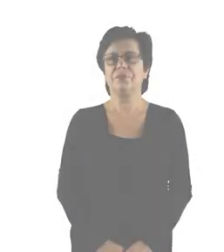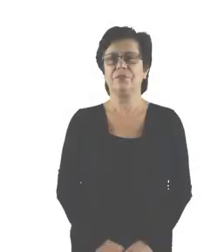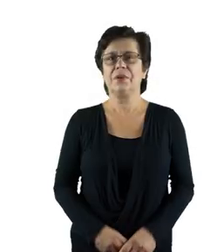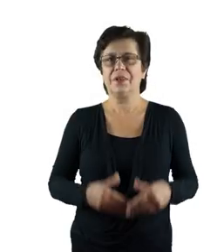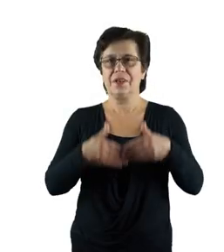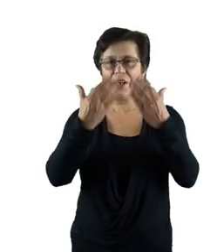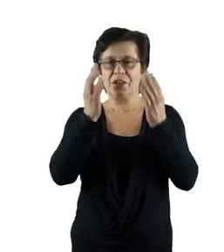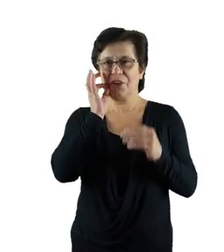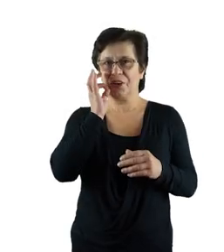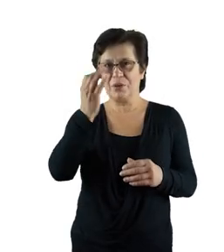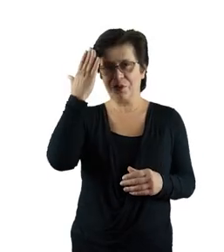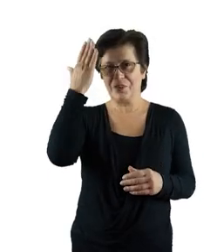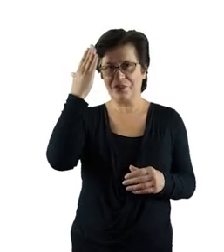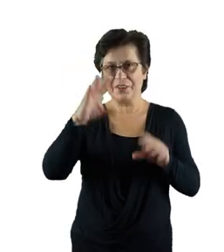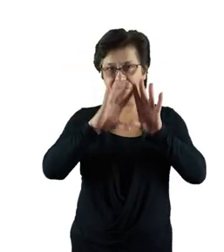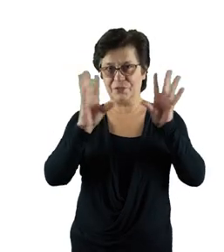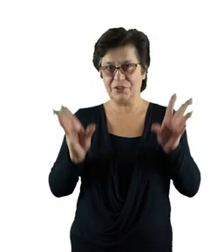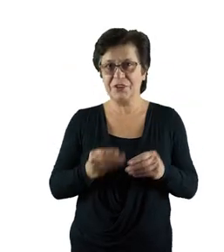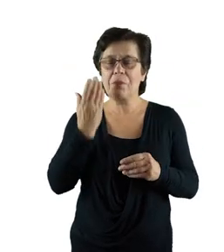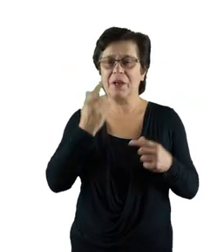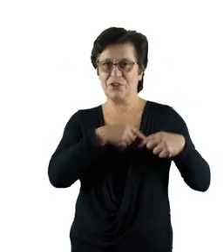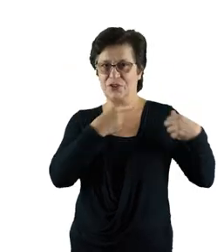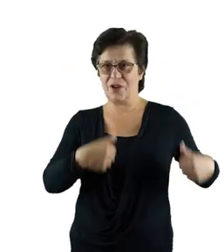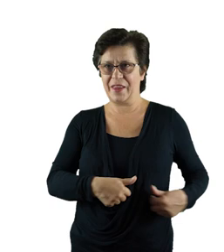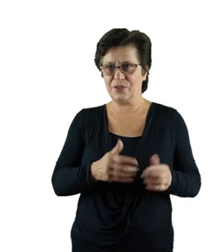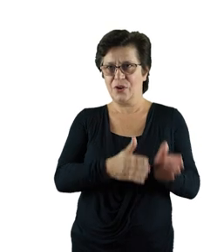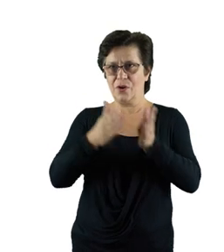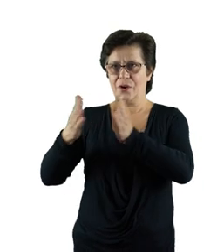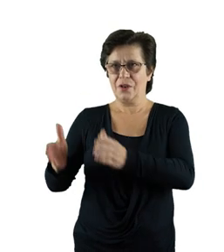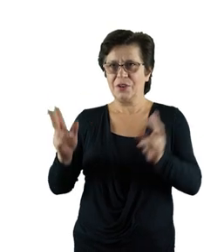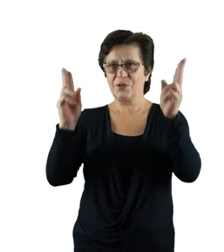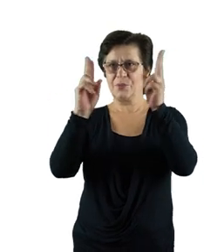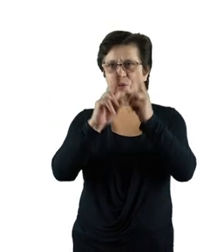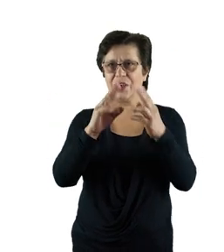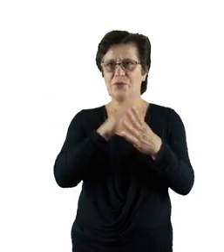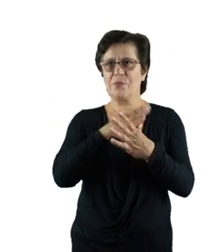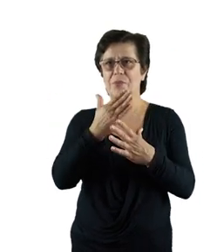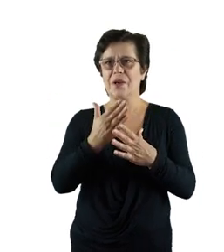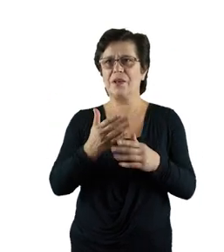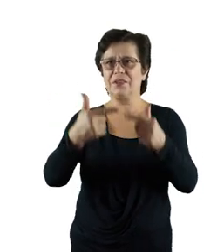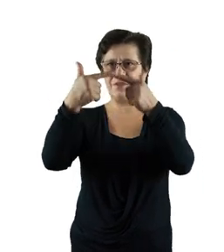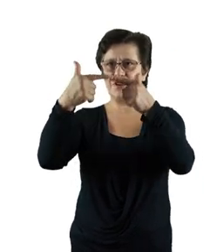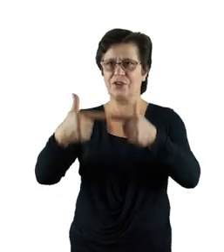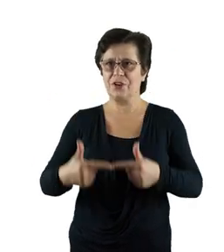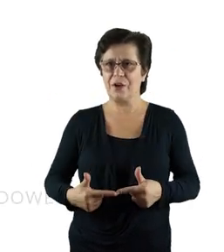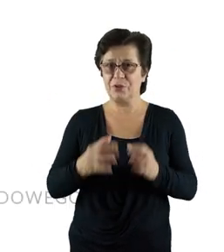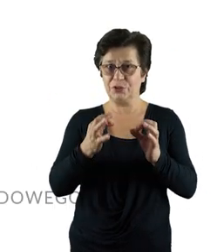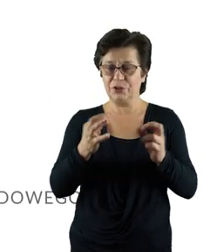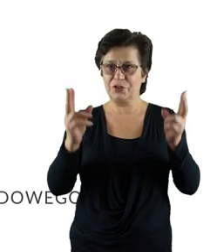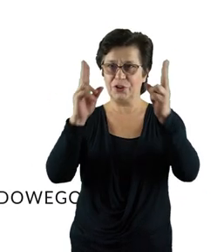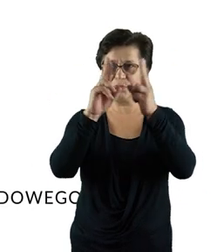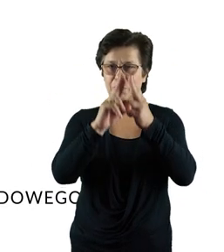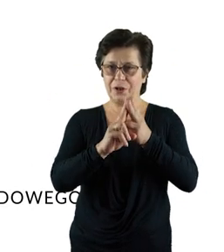Dzień dobry. Witam wszystkich bardzo serdecznie na kolejnym spotkaniu z cyklu Między Wierszami. Dzisiejsze